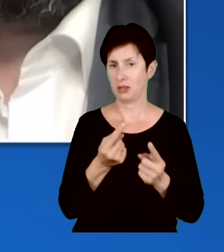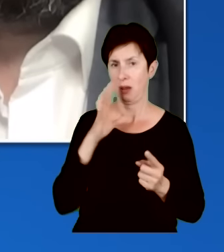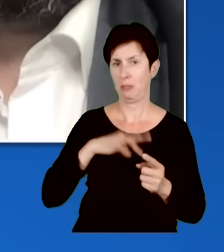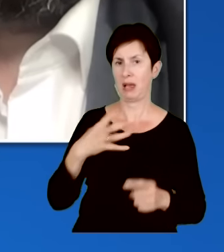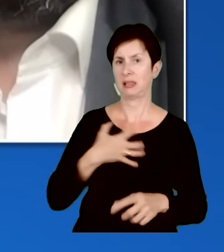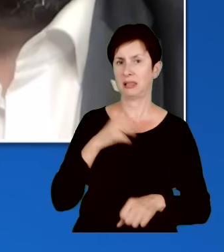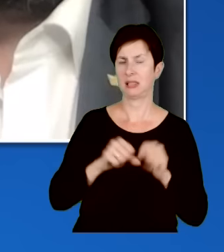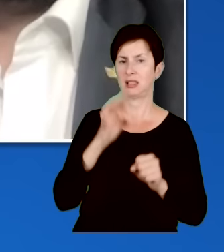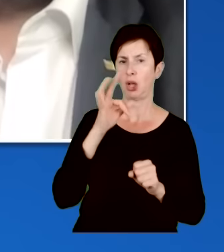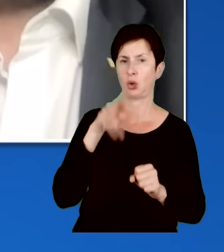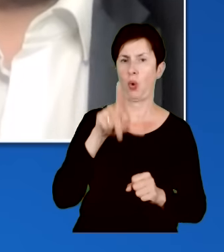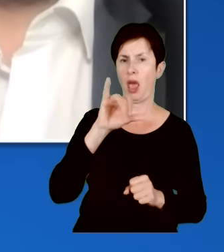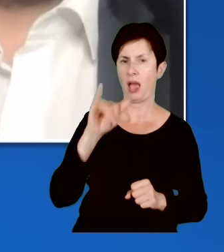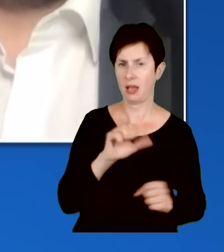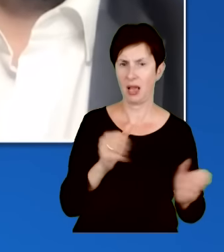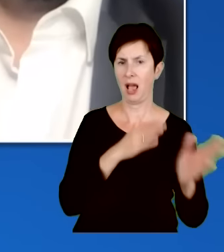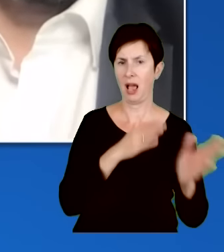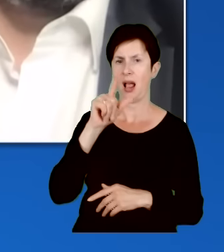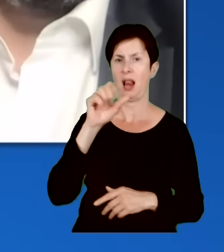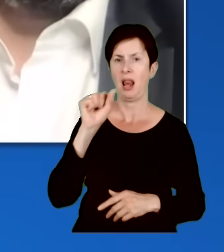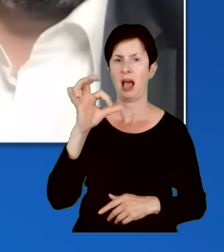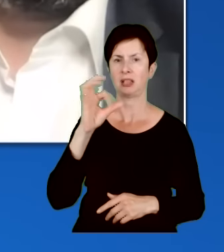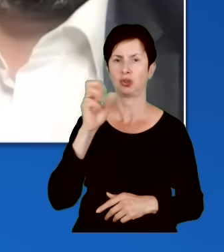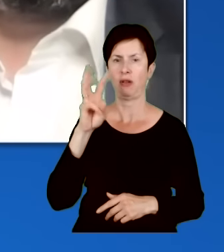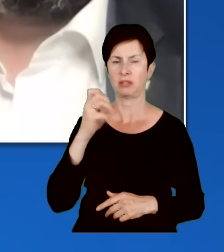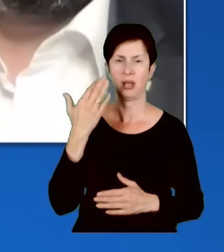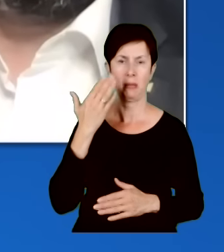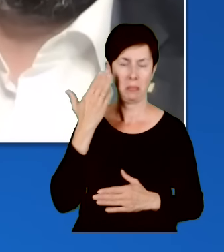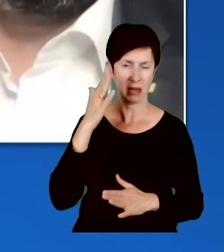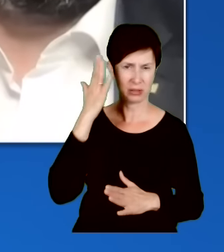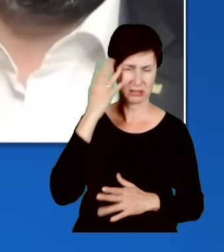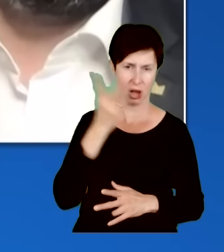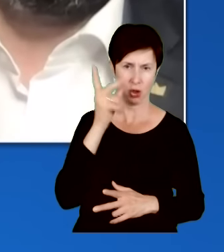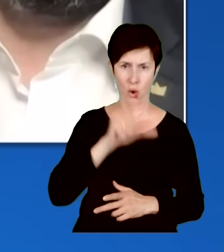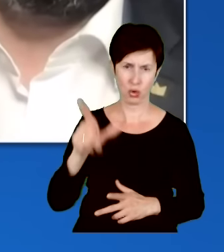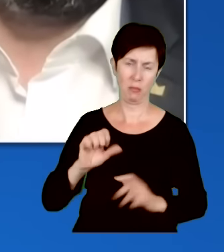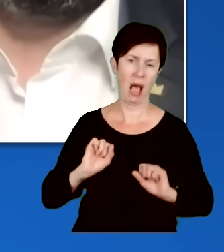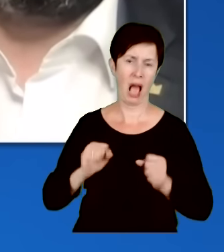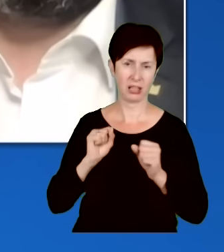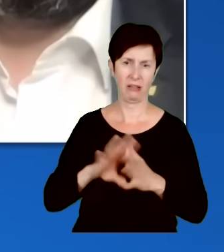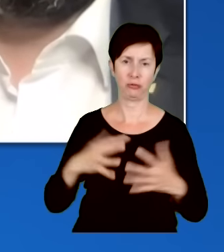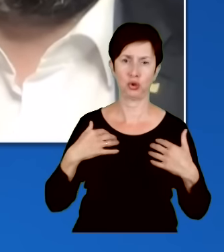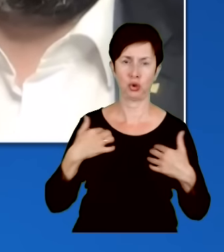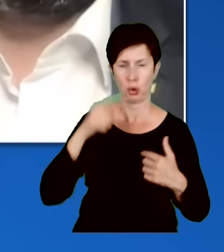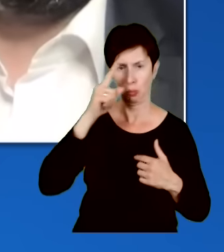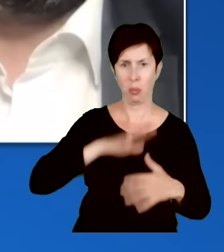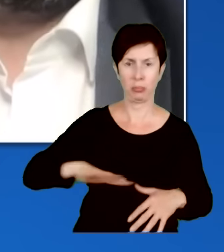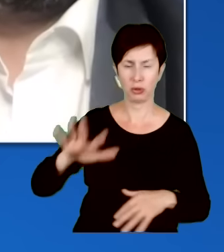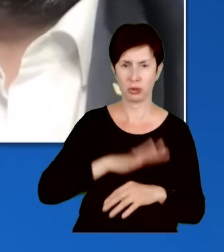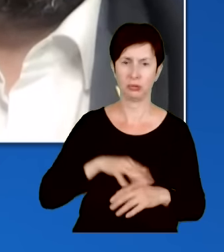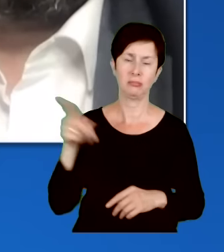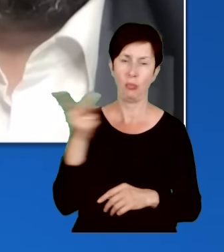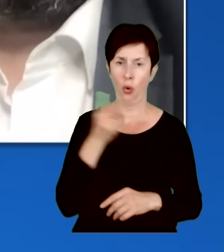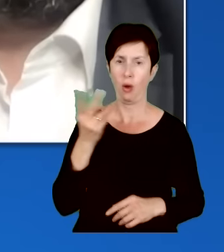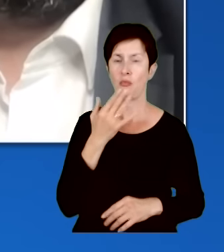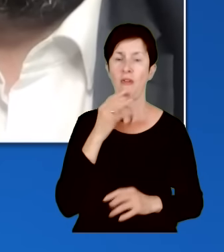tuleja i pan sędzia Laskowski bardzo znane osoby i aktywne w życiu publicznym które mówią że no rzeczywiście oni